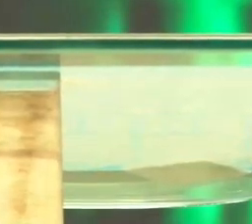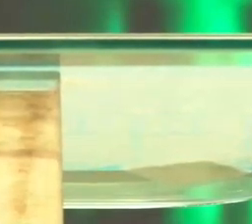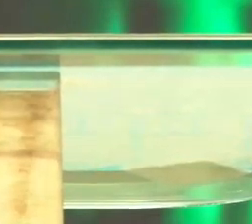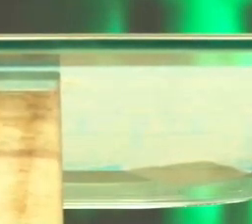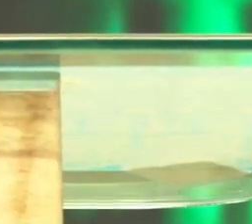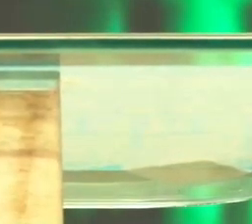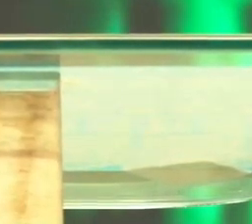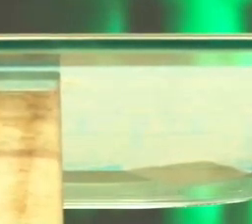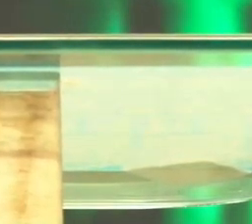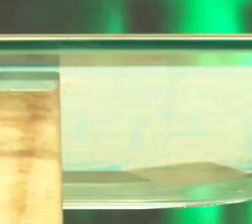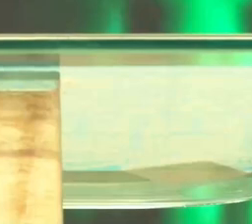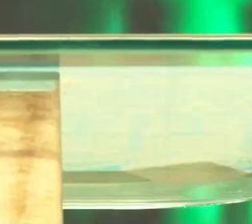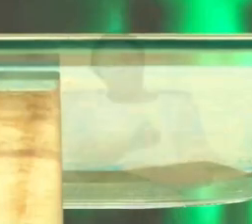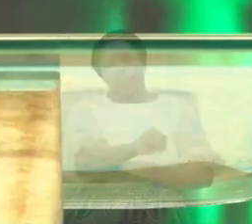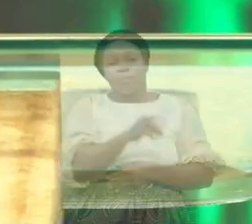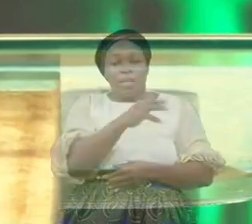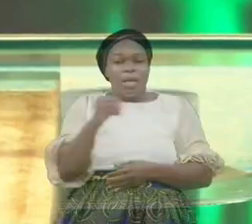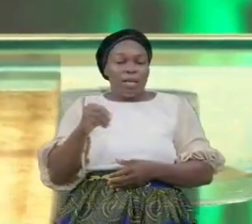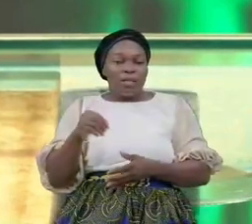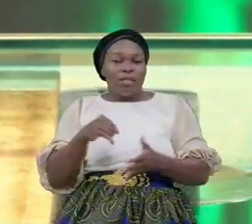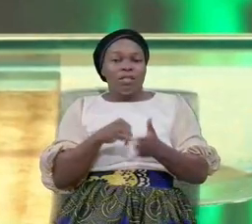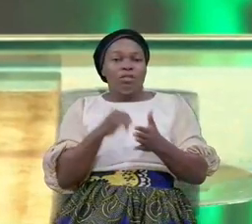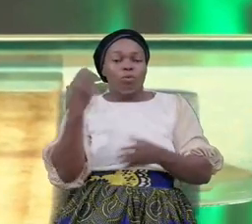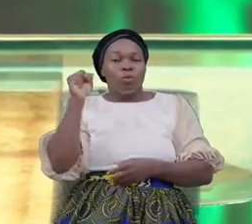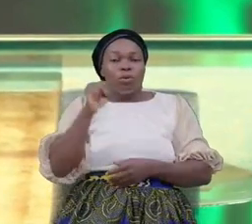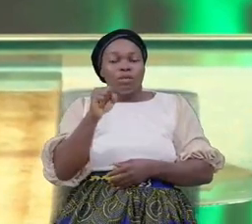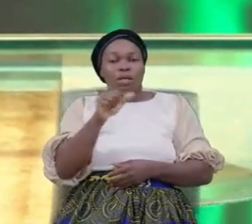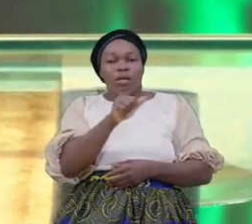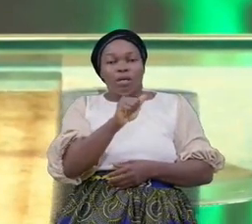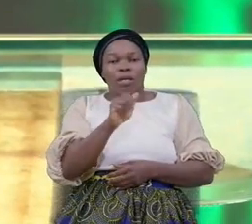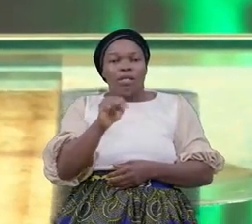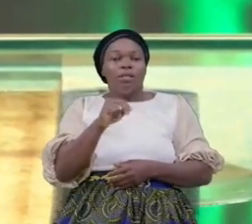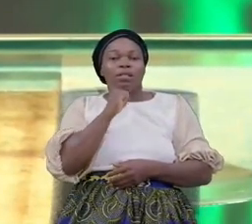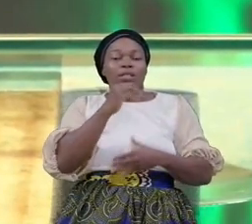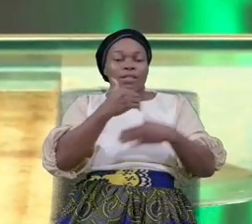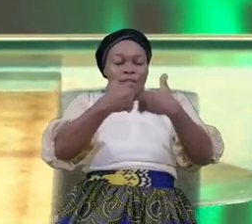C'était une situation imprenable, impénétrable.